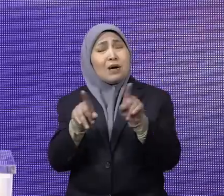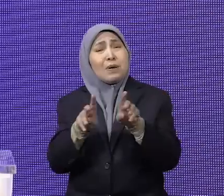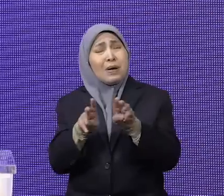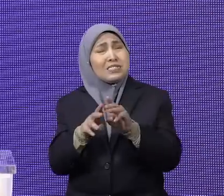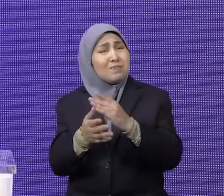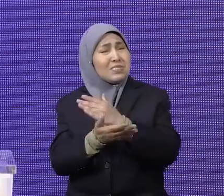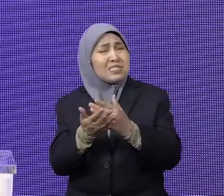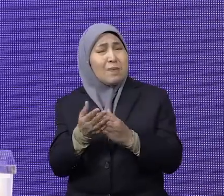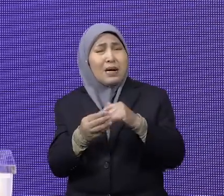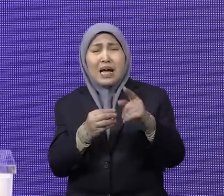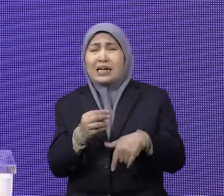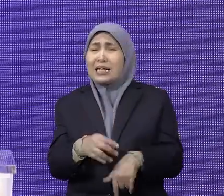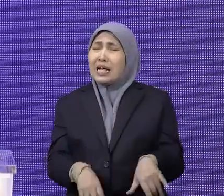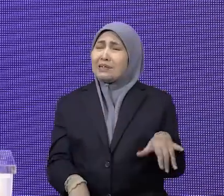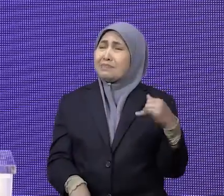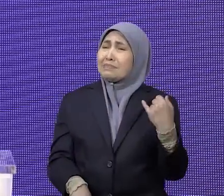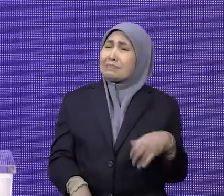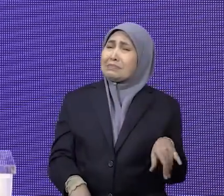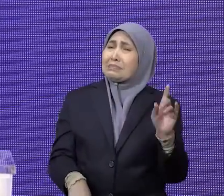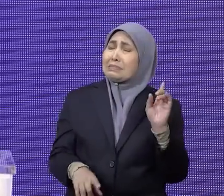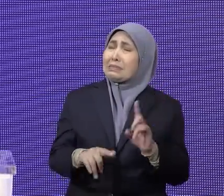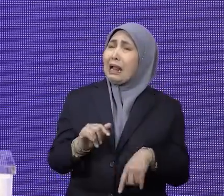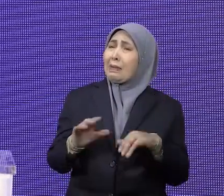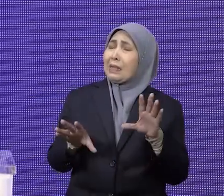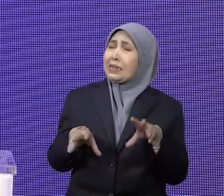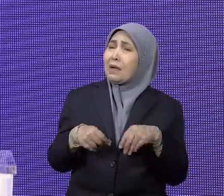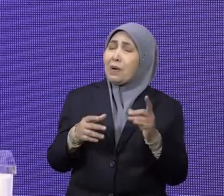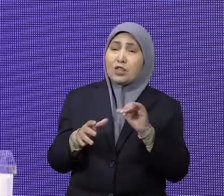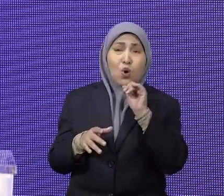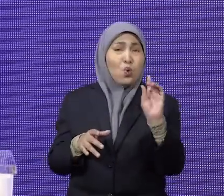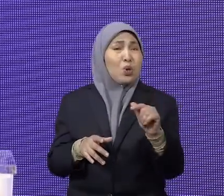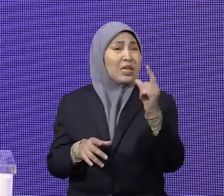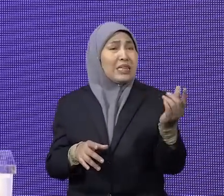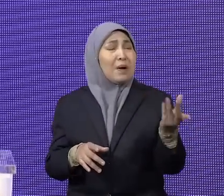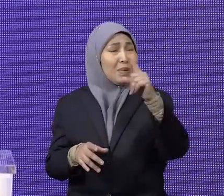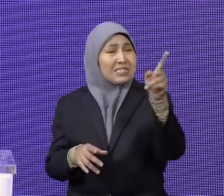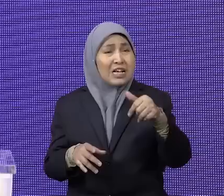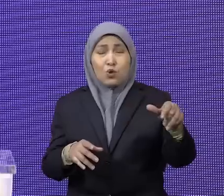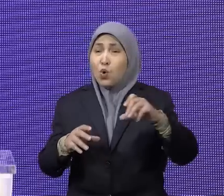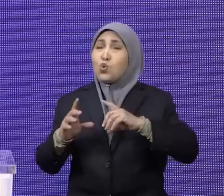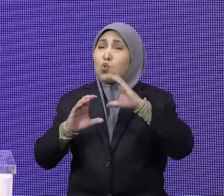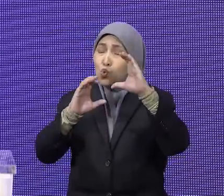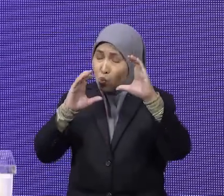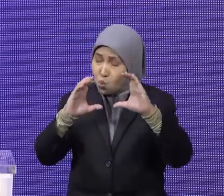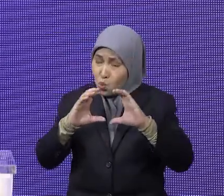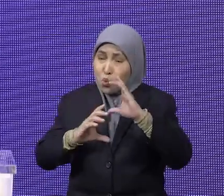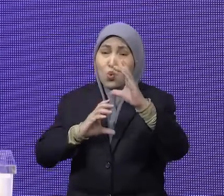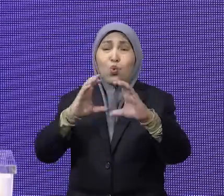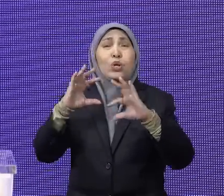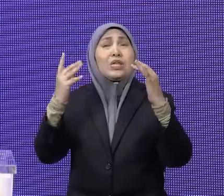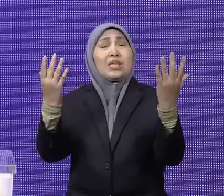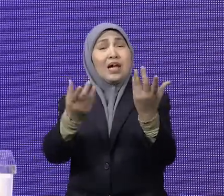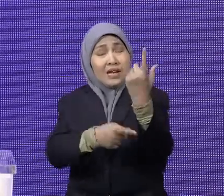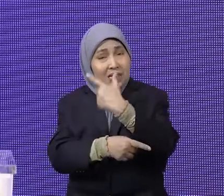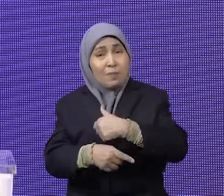seumpama sesuatu perkara yang agak mustahil bagi Nabi Zakaria. Bukan takat Nabi Zakaria, bahkan untuk dunia hari ini, kalaulah